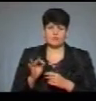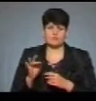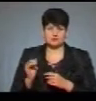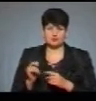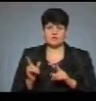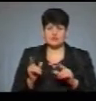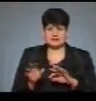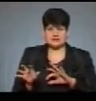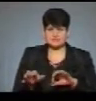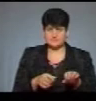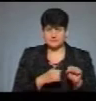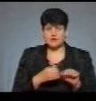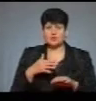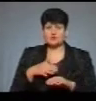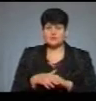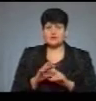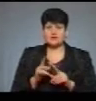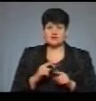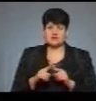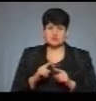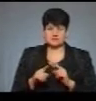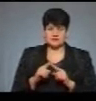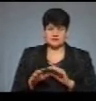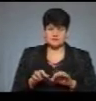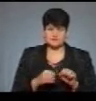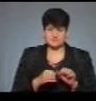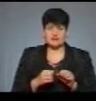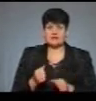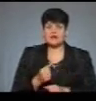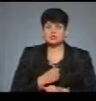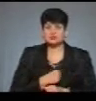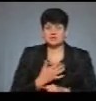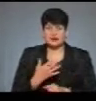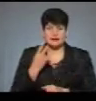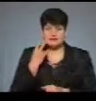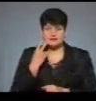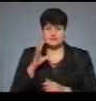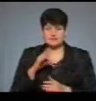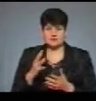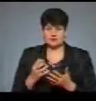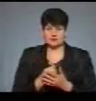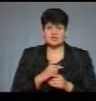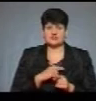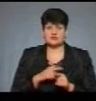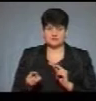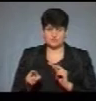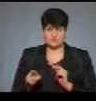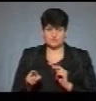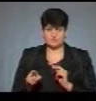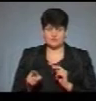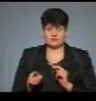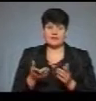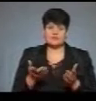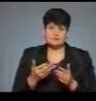її демонтовуємо і вже розуміємо, як її швидше набагато демонтувати. На жаль, не завжди все вдається робити швидко. Десь